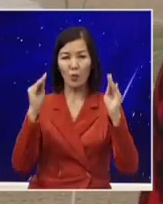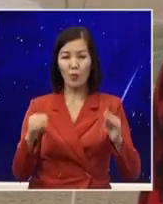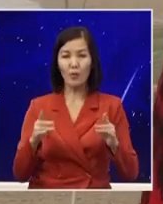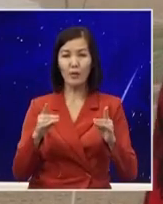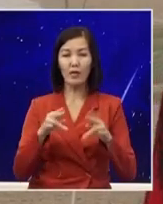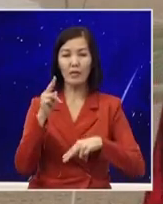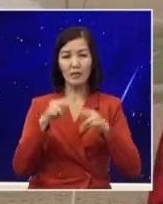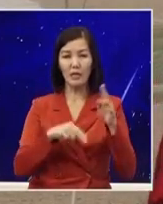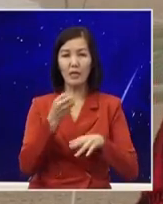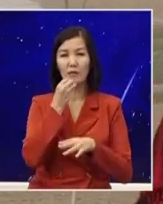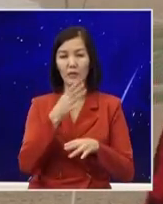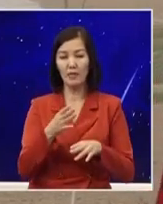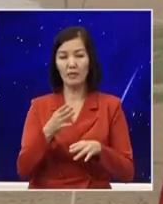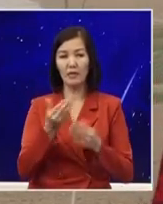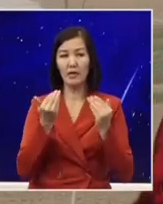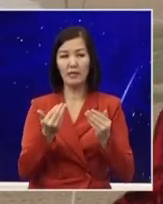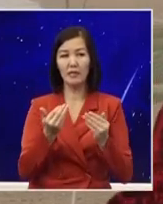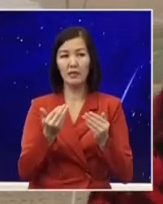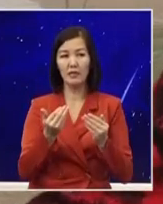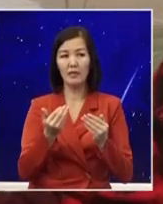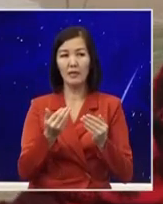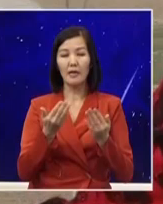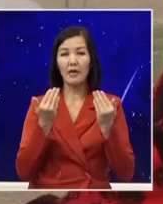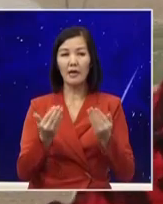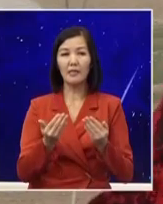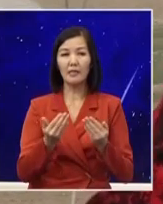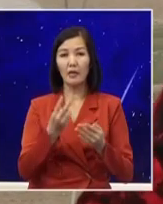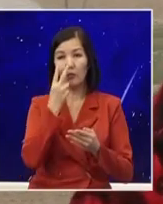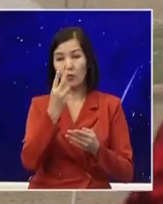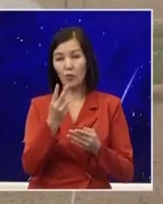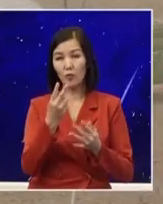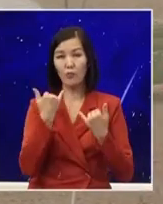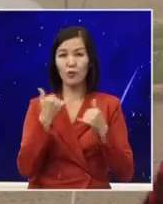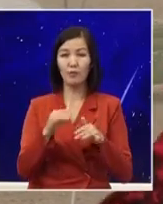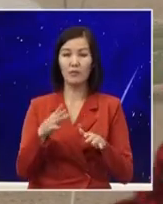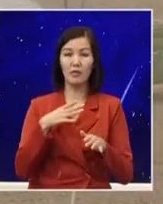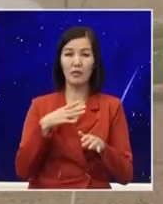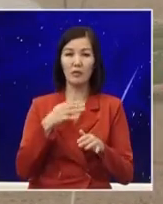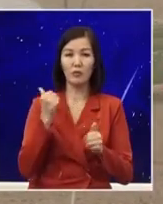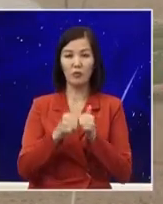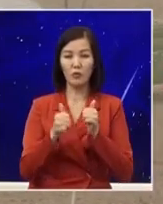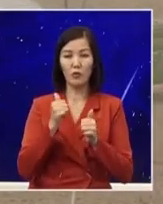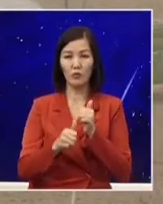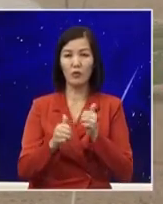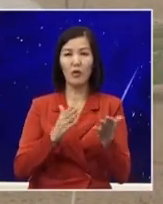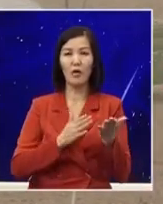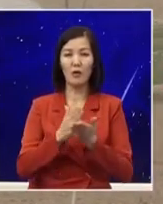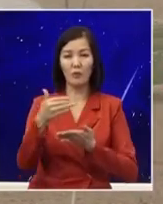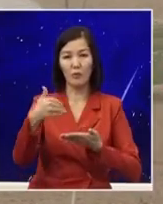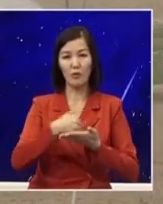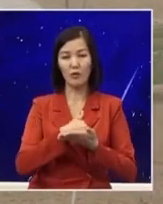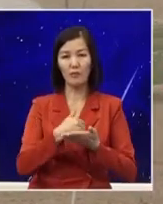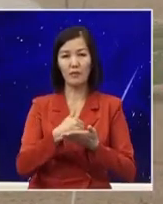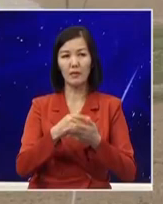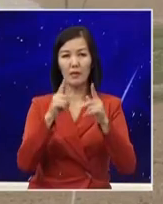керемет болып қалды ғой мына жердің өзі. Міне қазірдің өзінде қарап өтіп бара жатып күнде өтеміз ғой енді бұл жерден. Бірақ та мына